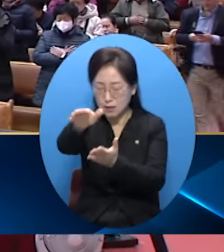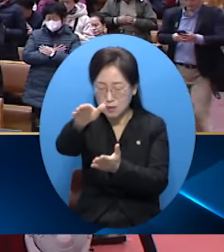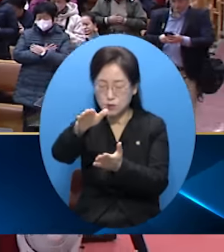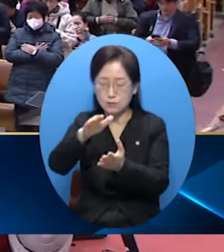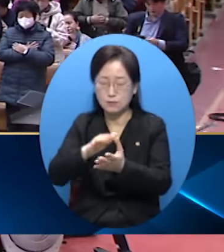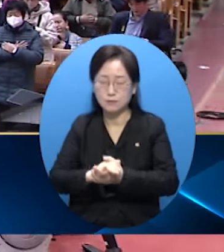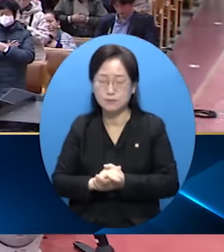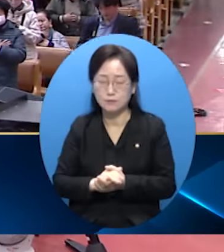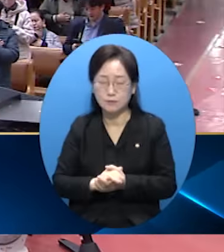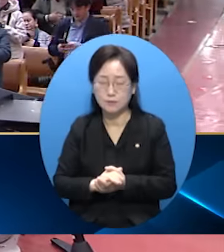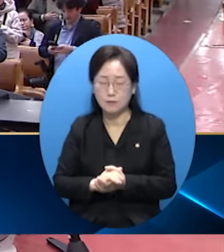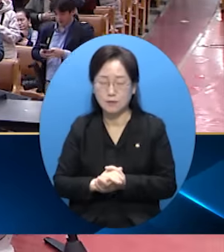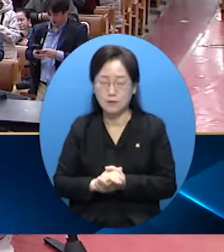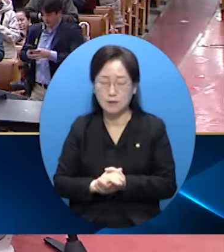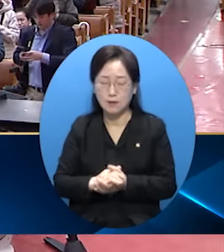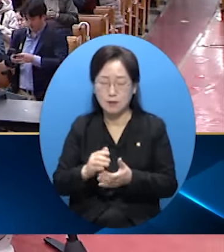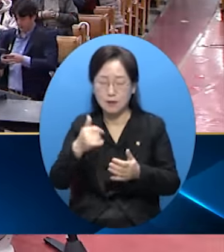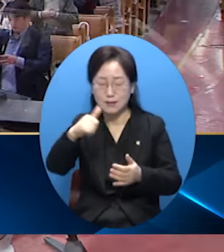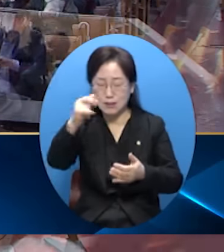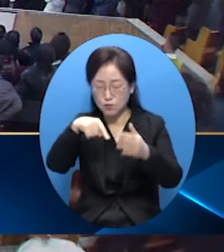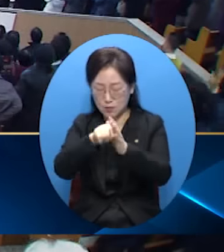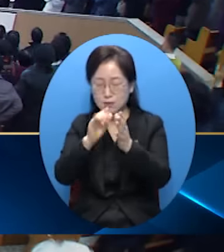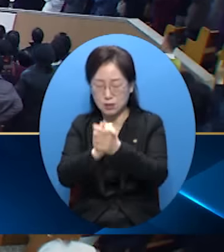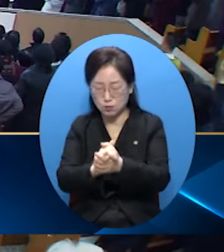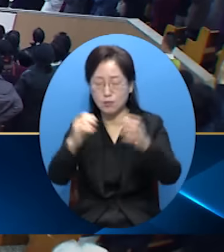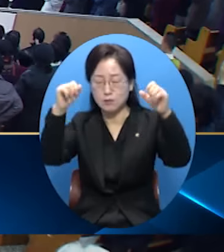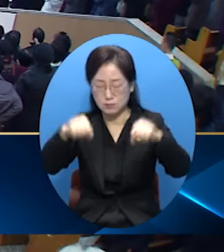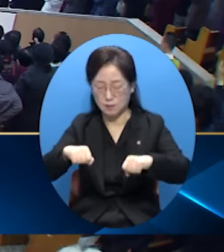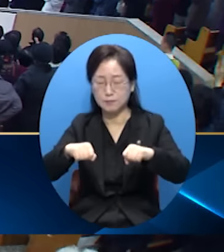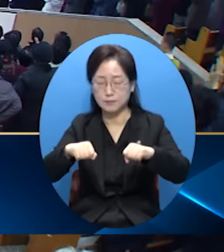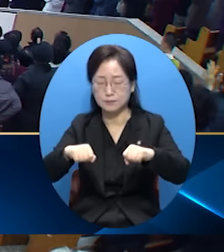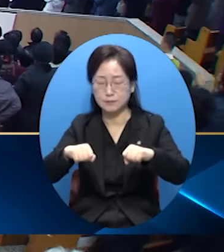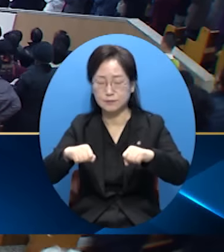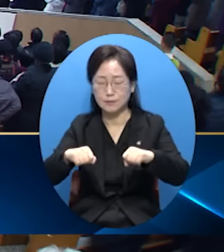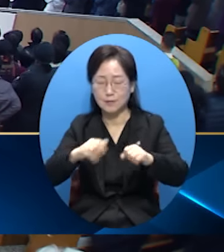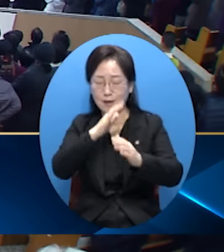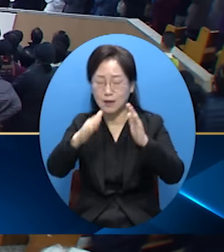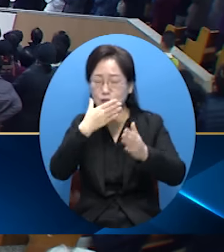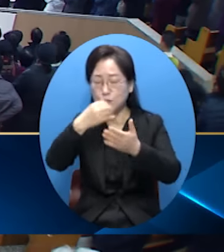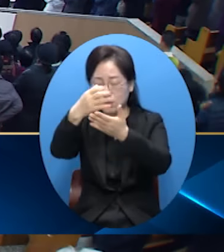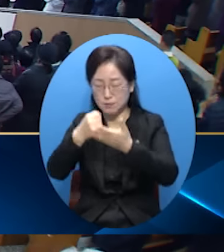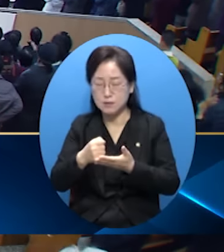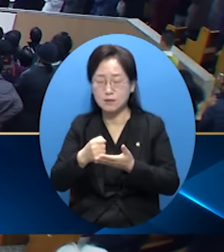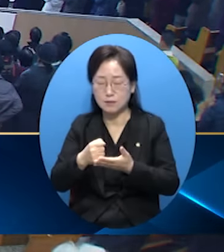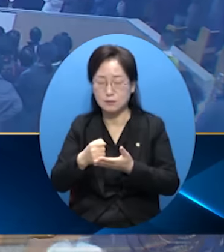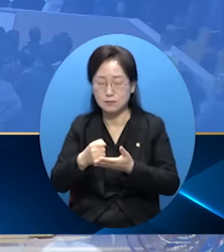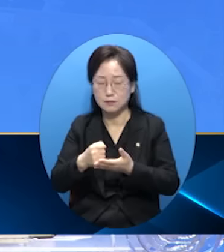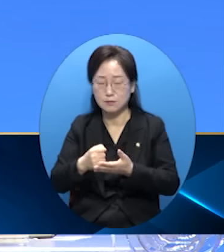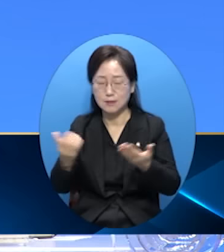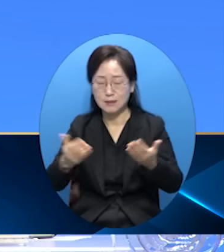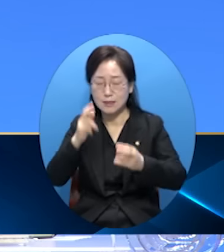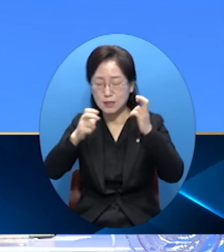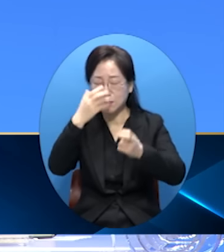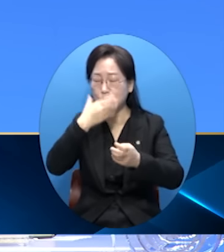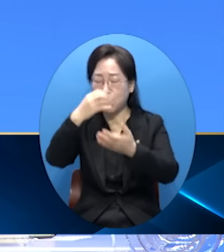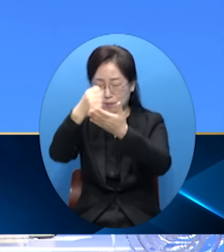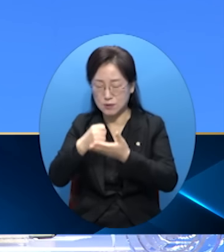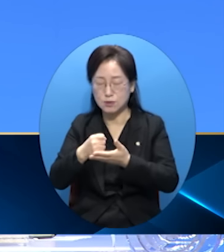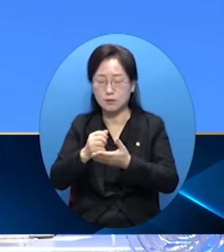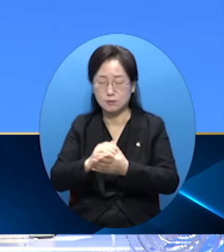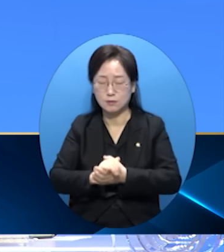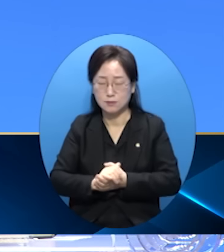물러갈지어다. 자녀를 위한 기도가 다 응답될지어다. 가정에 복이 임할지어다. 직장과 사업에 복이